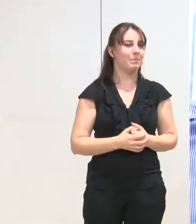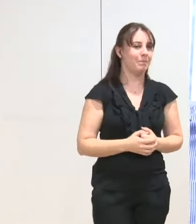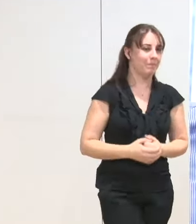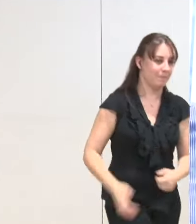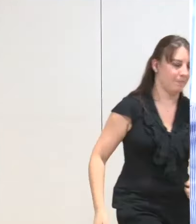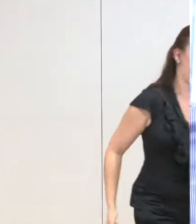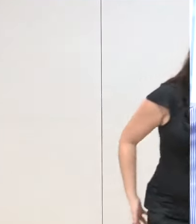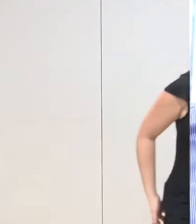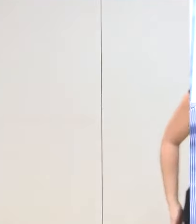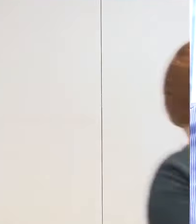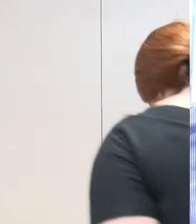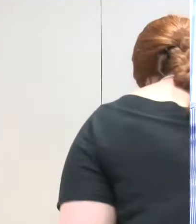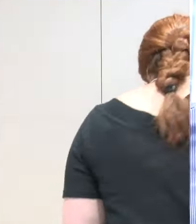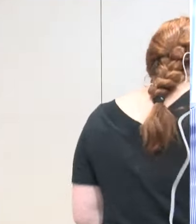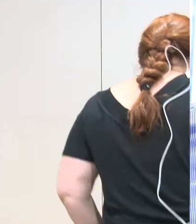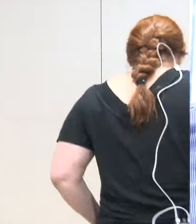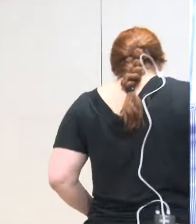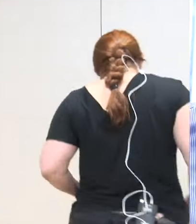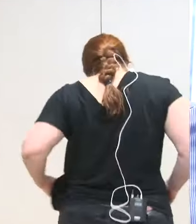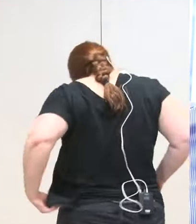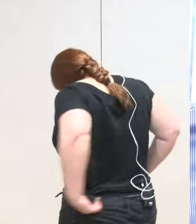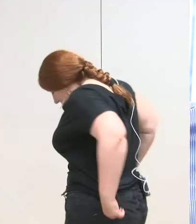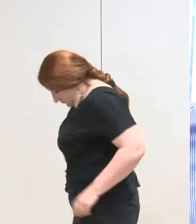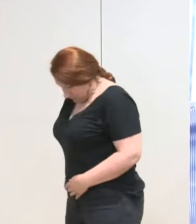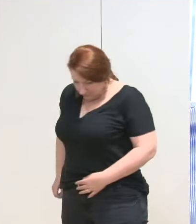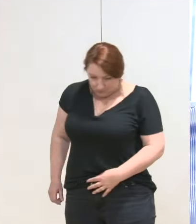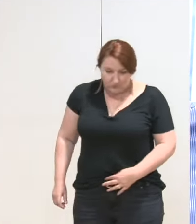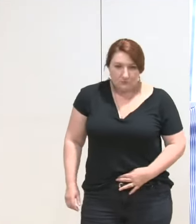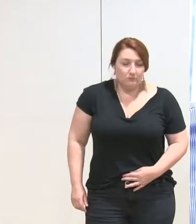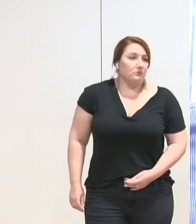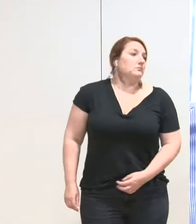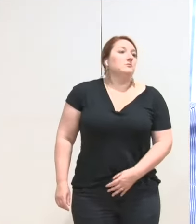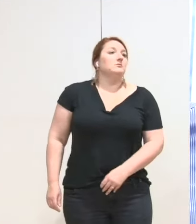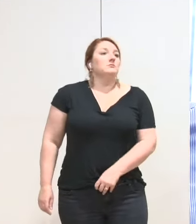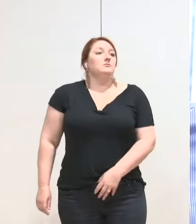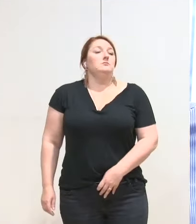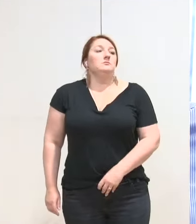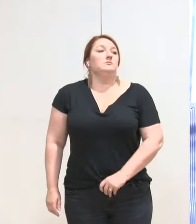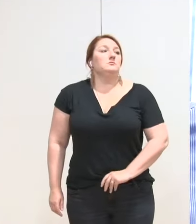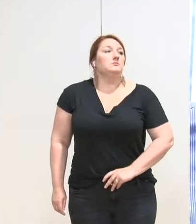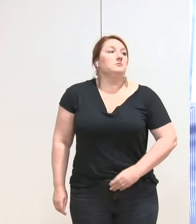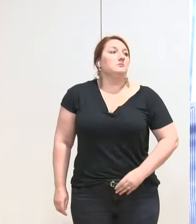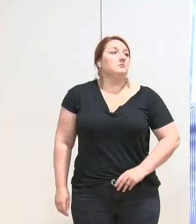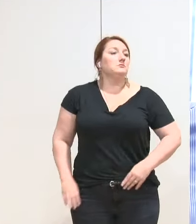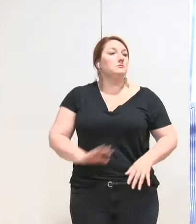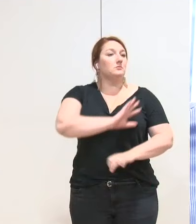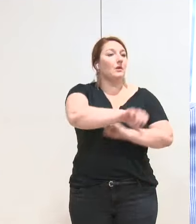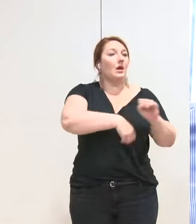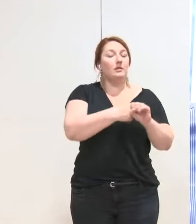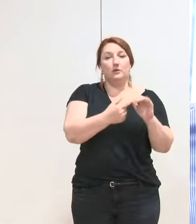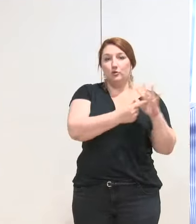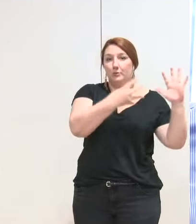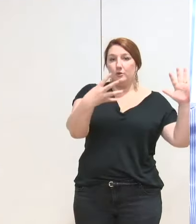entre 2009 et 2013 c'est-à-dire avec des taux d'imposition